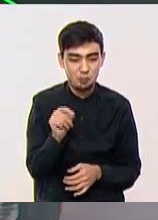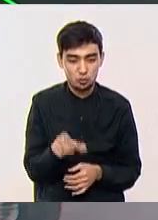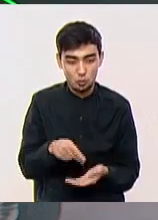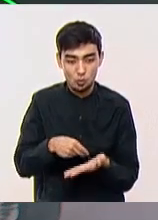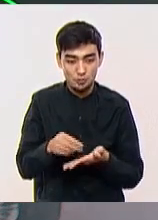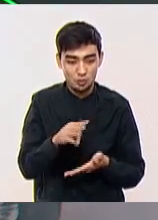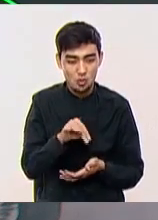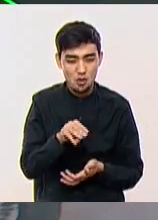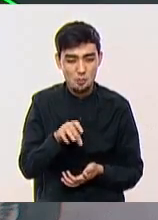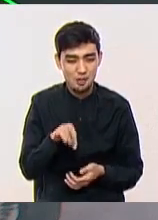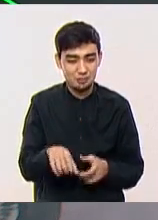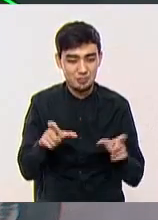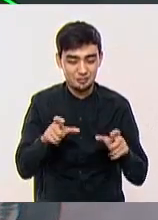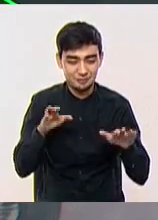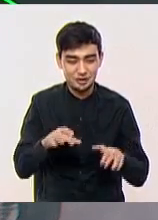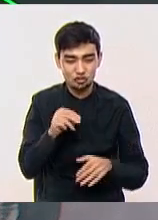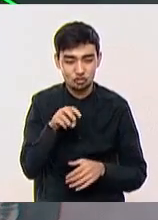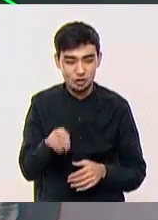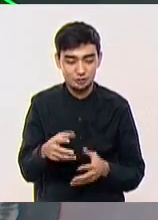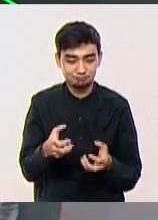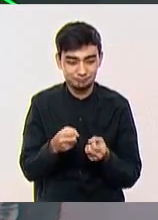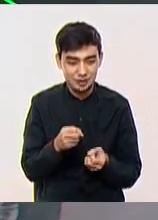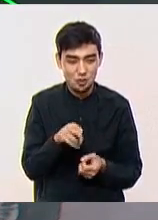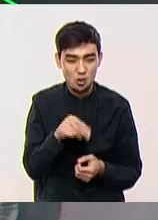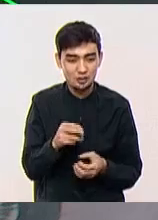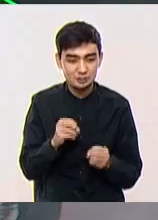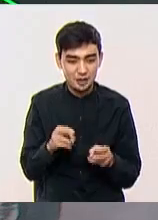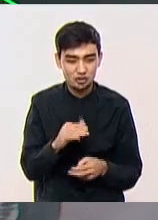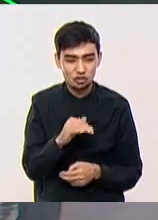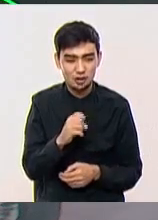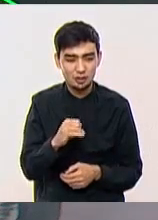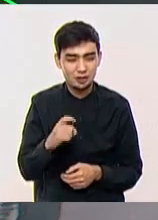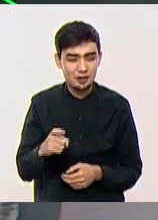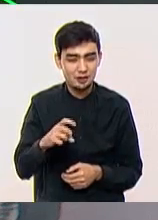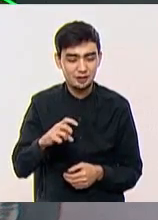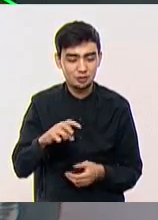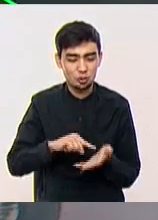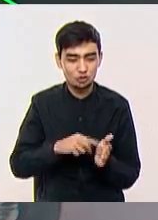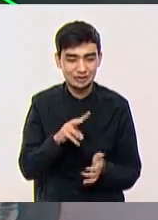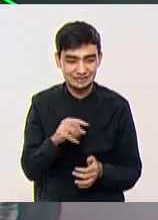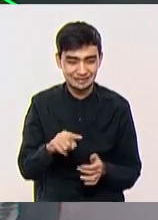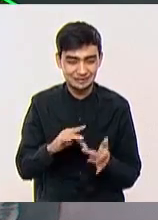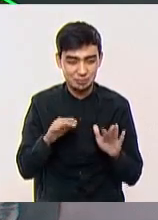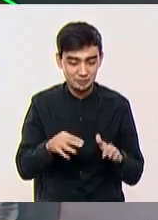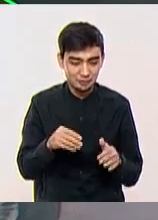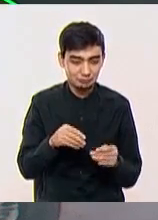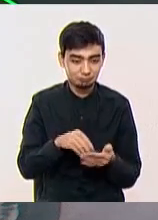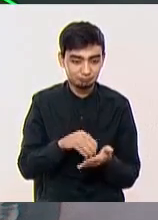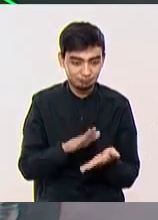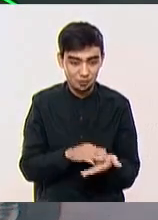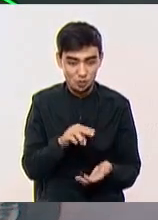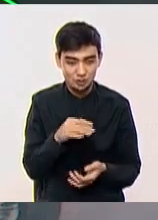time or получите чек с промокодом зарегистрируйте его на сайте жан так . окей z сохраните чек до конца розыгрыша